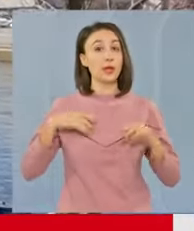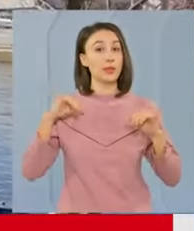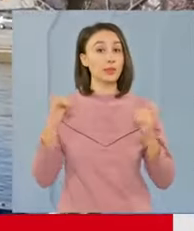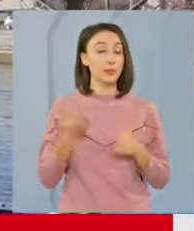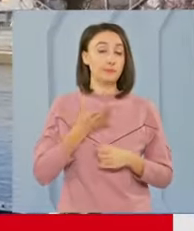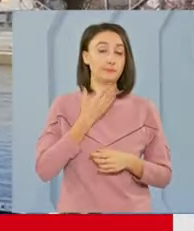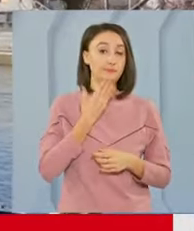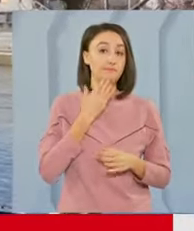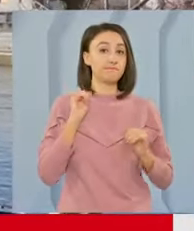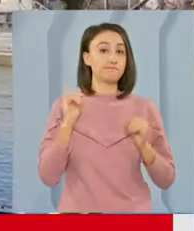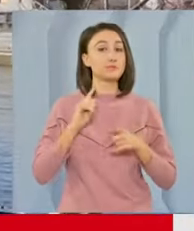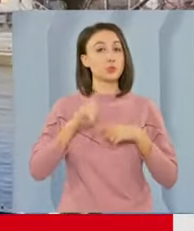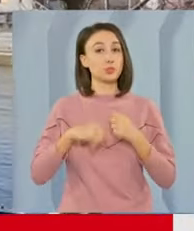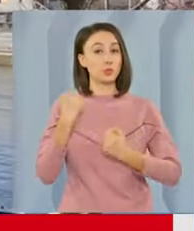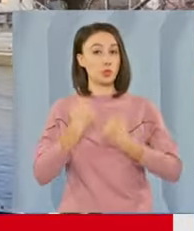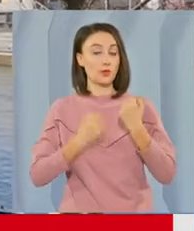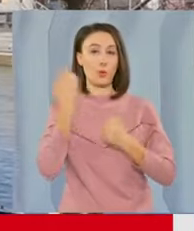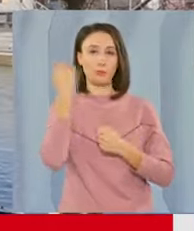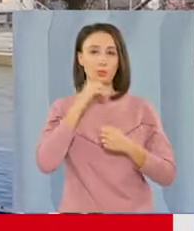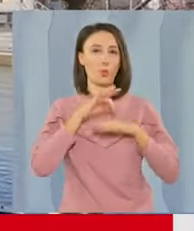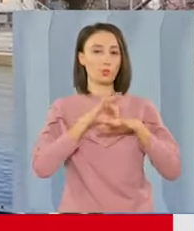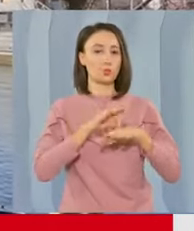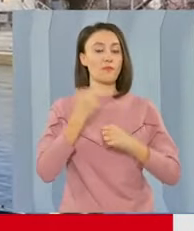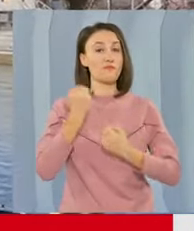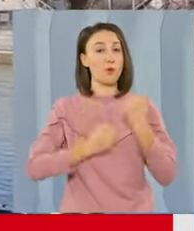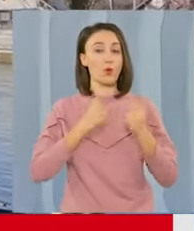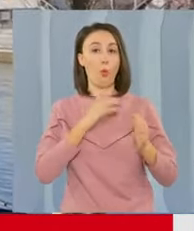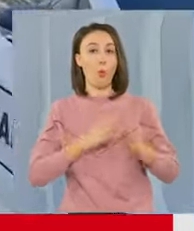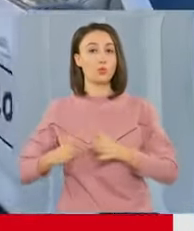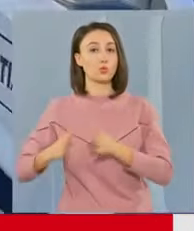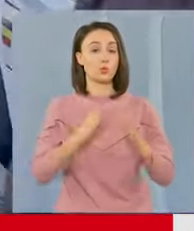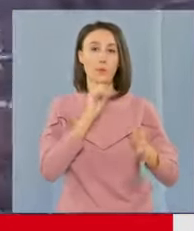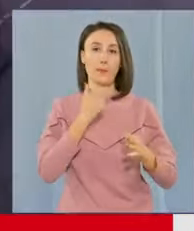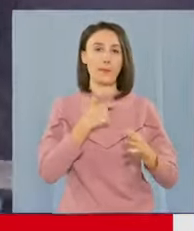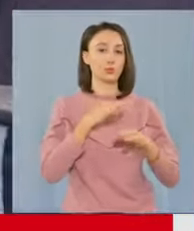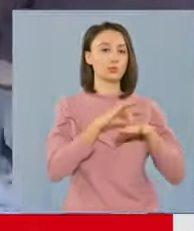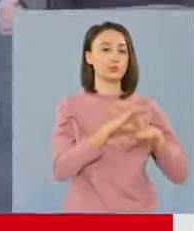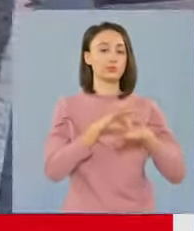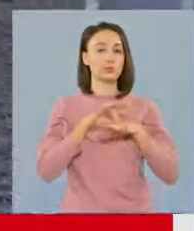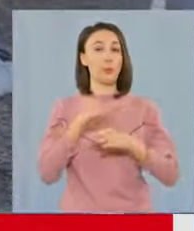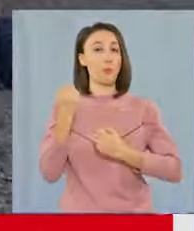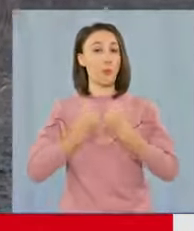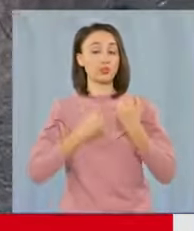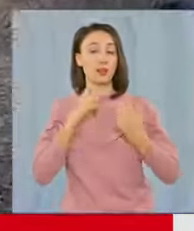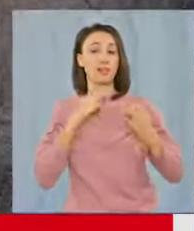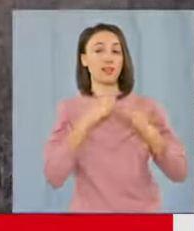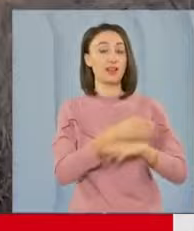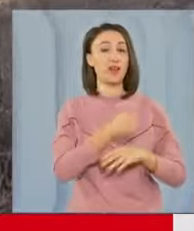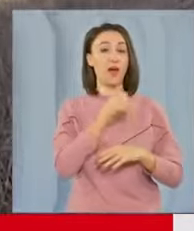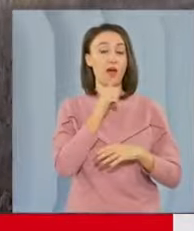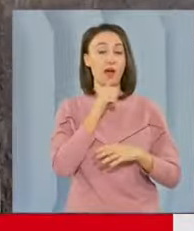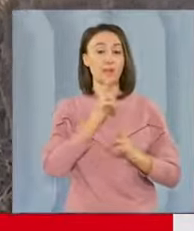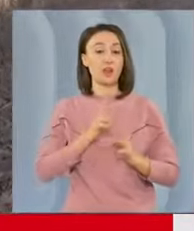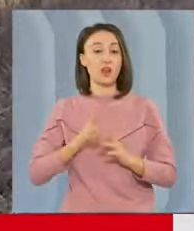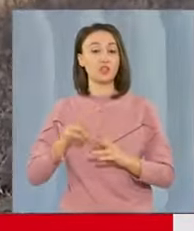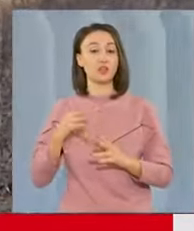Incidentul nefericit s-a întâmplat după ce șoferul a pierdut controlul volanului într-o curbă, n-a mai putut redresa autoturismul direct în apele rece ale râului